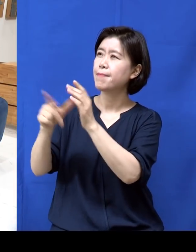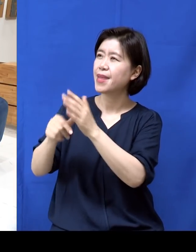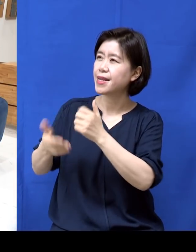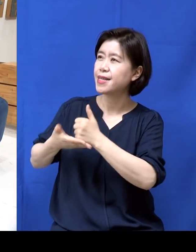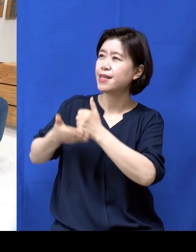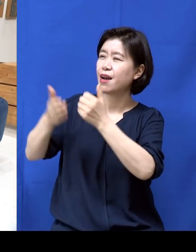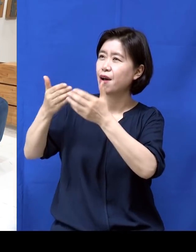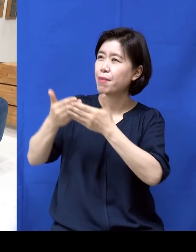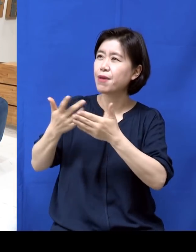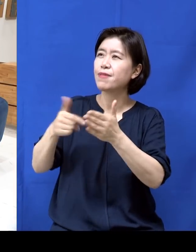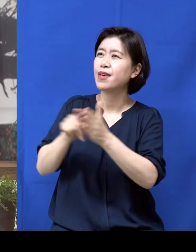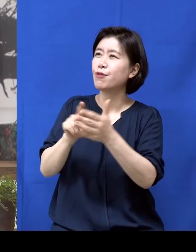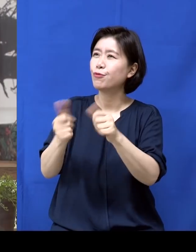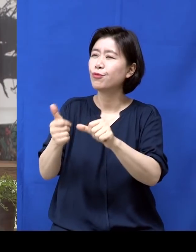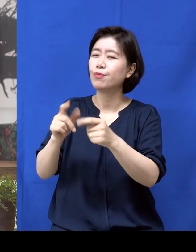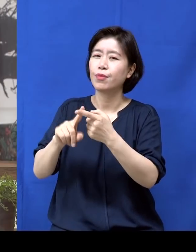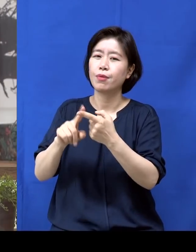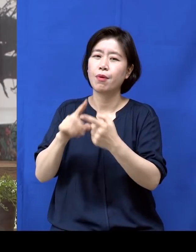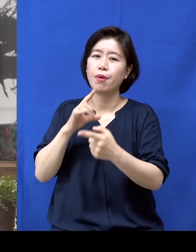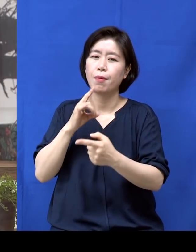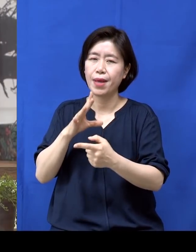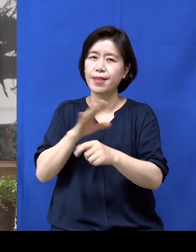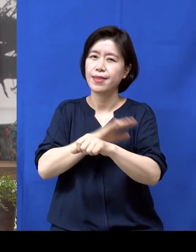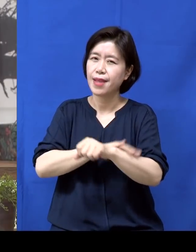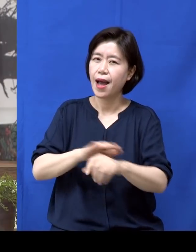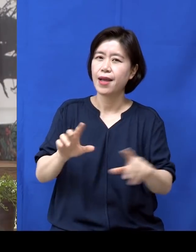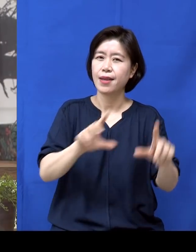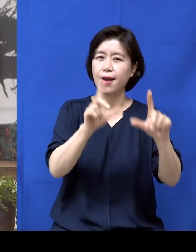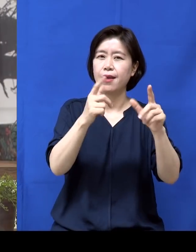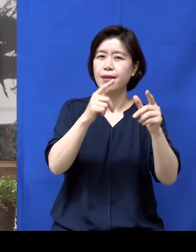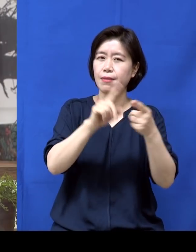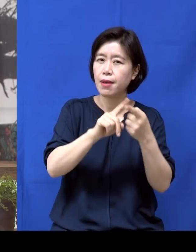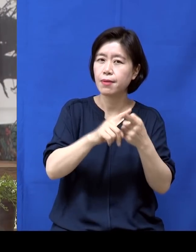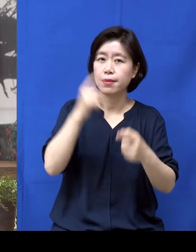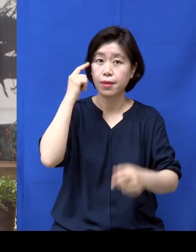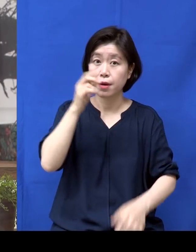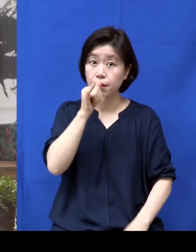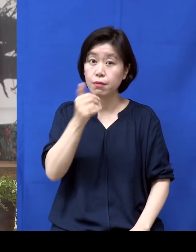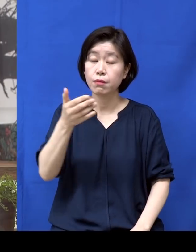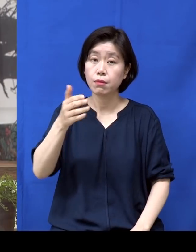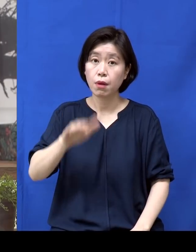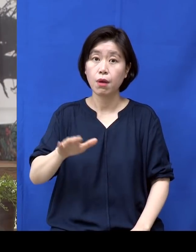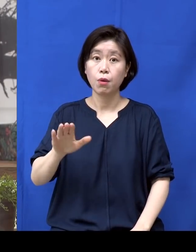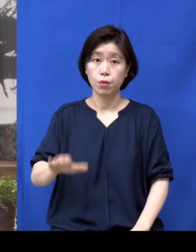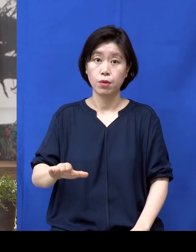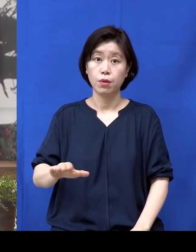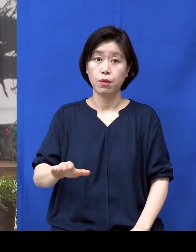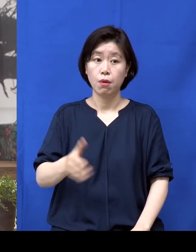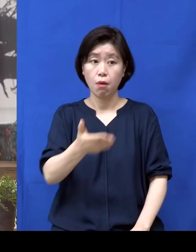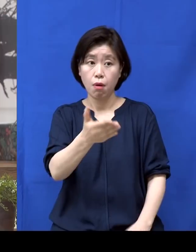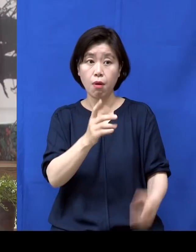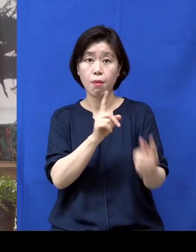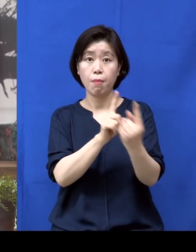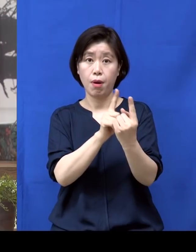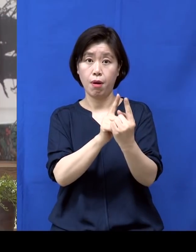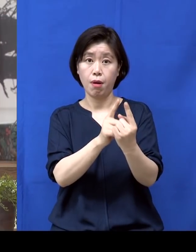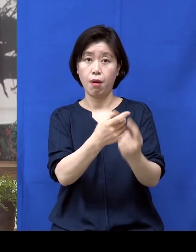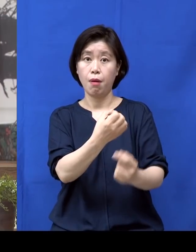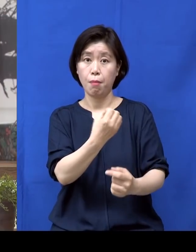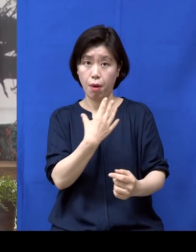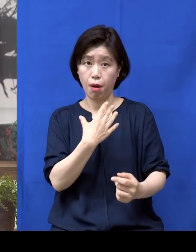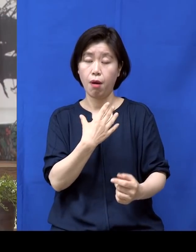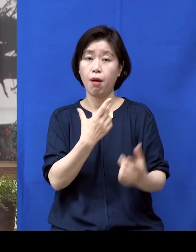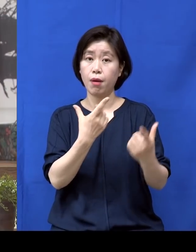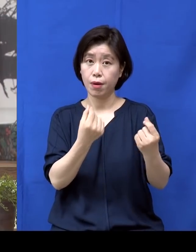생각들만 하고 살았던 것 같아요. 네. 그렇게 잘 살아야지라고만 생각을 하다가 오늘 전도사님을 통해서 말씀하신 그 하나님의